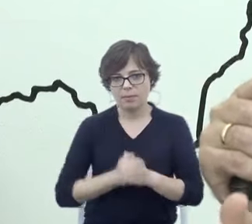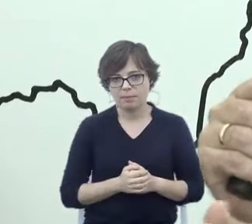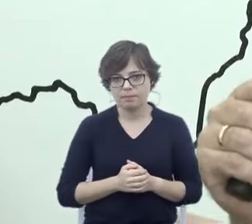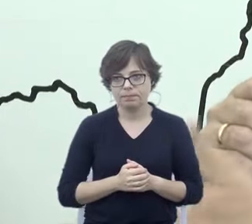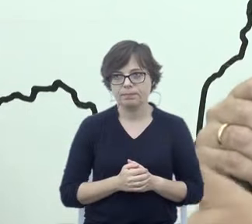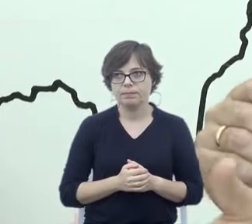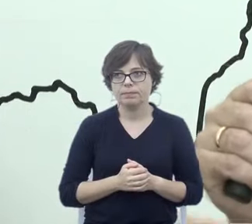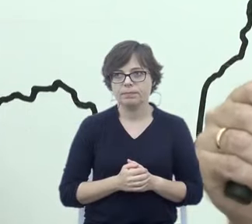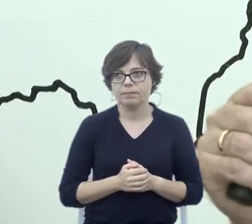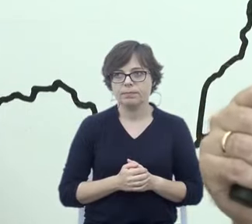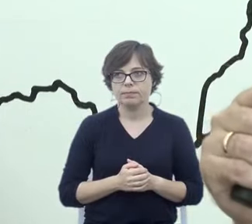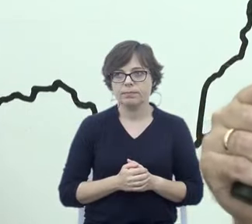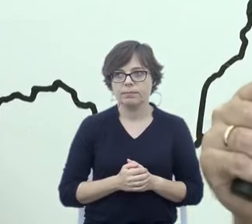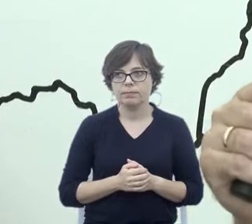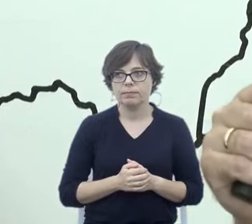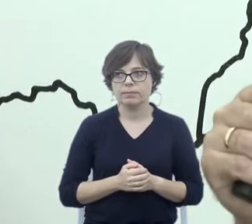następnych dniach dochodzi do